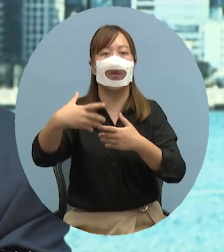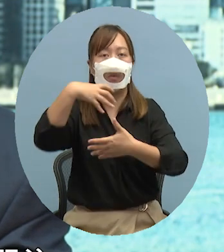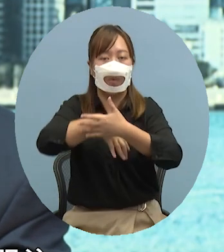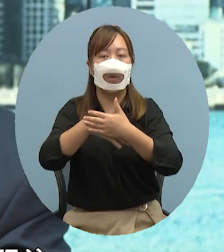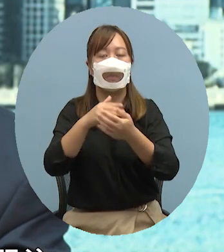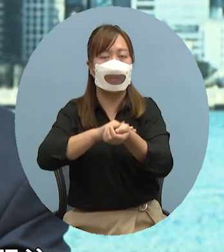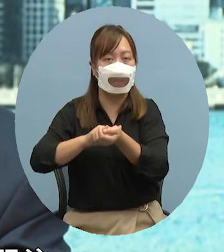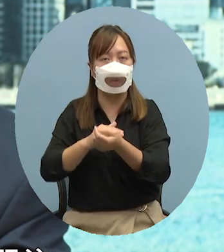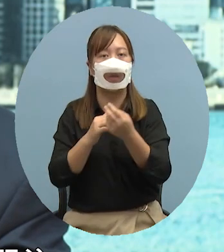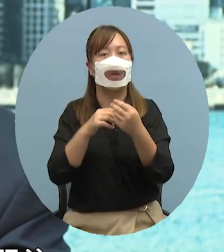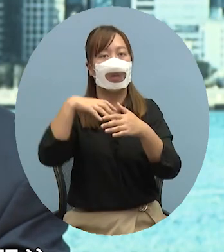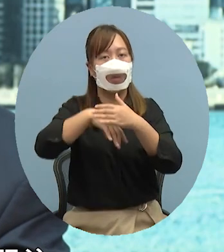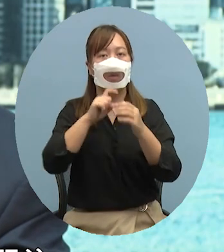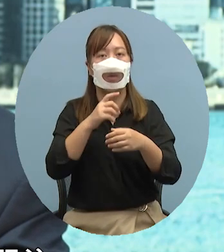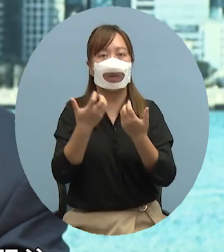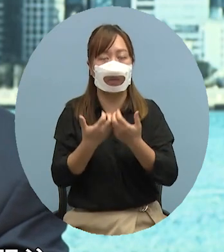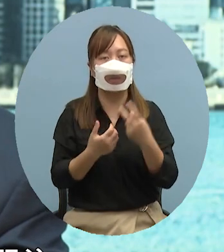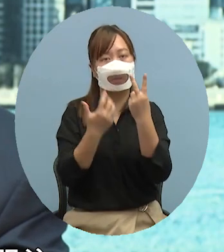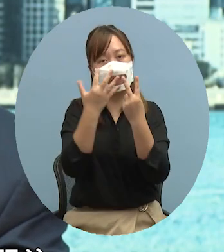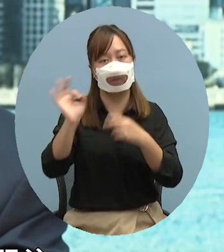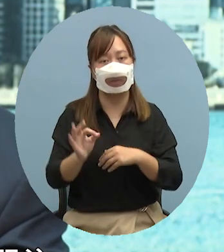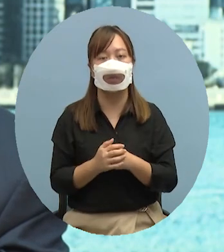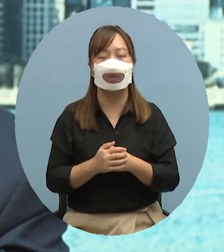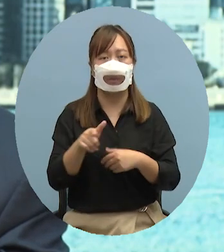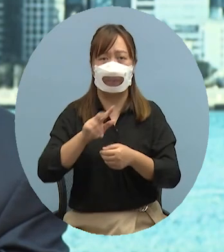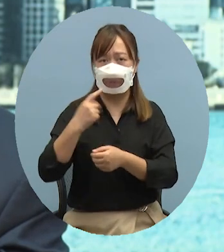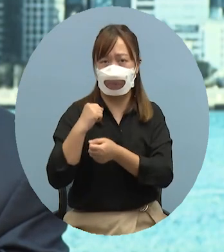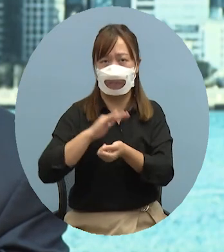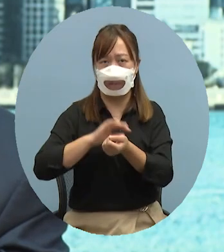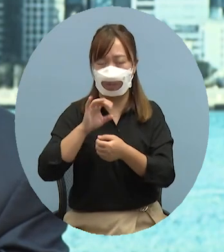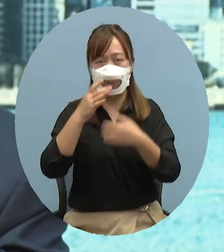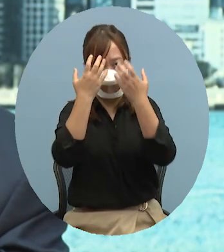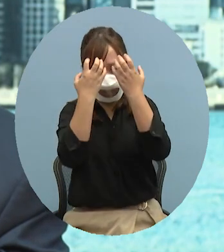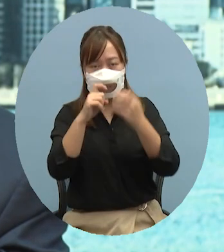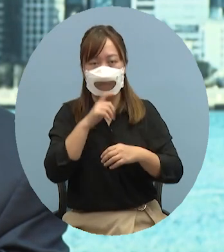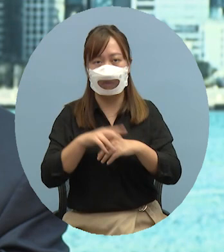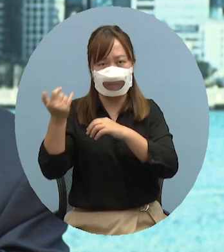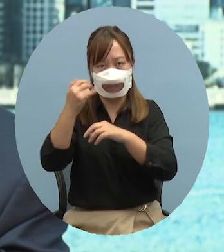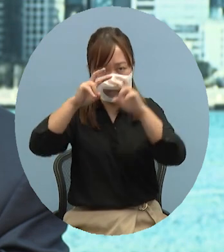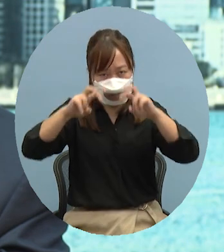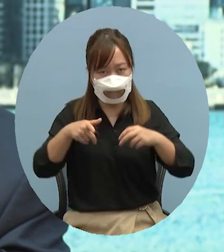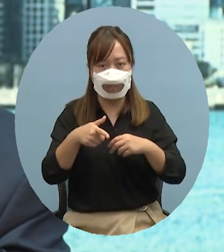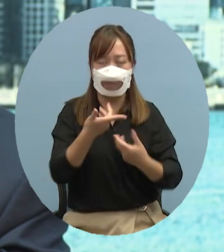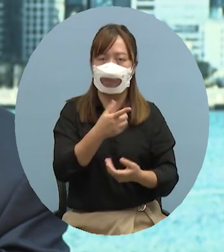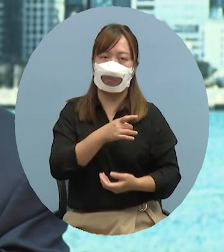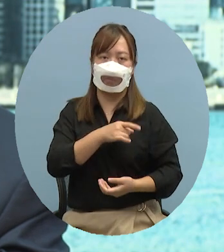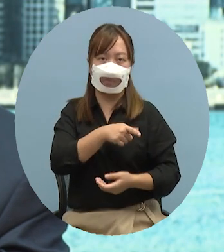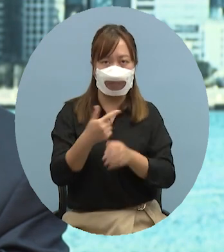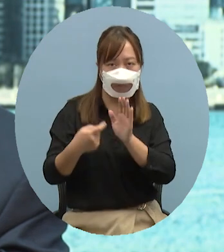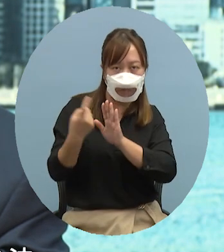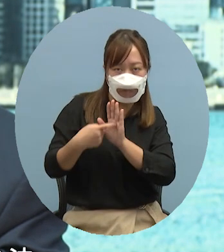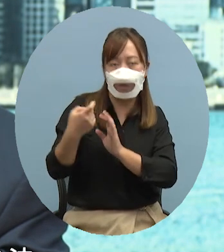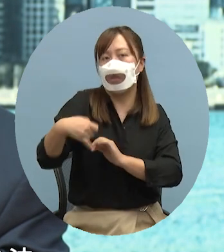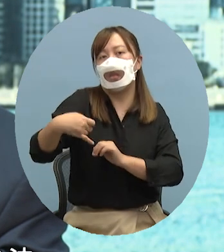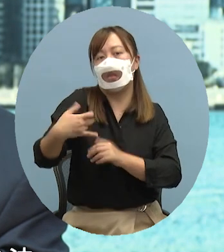啦。咁而呢一隻嘅變異病毒株，我哋都係關注嘅，因為有啲研究都顯示咧，可能佢係會有一個免疫逃逸嘅情況